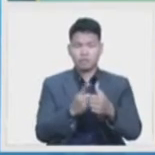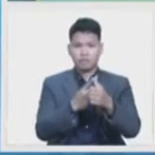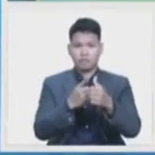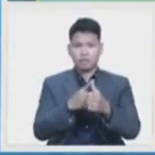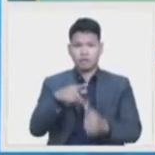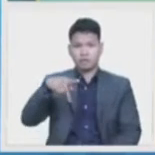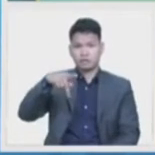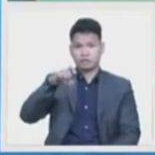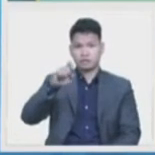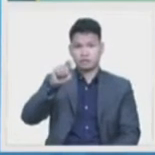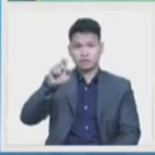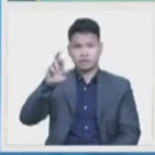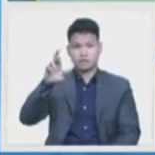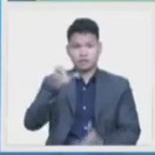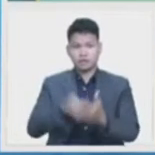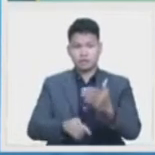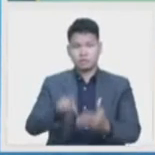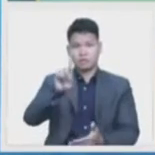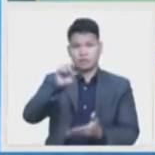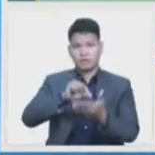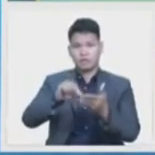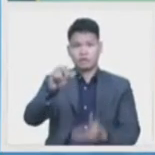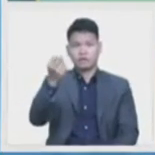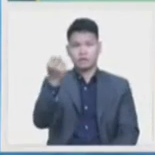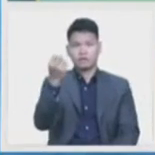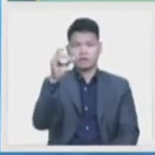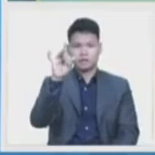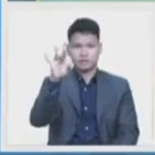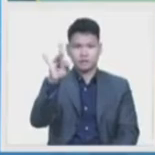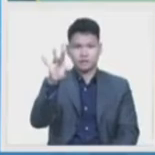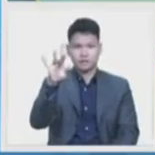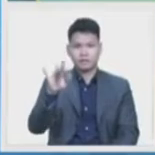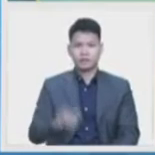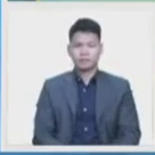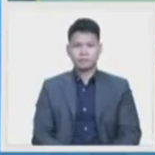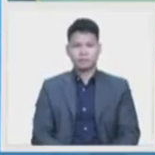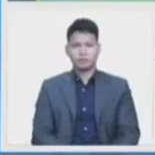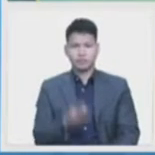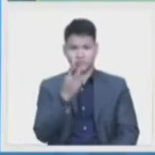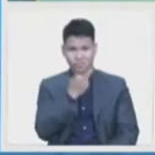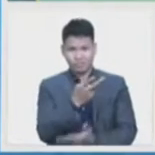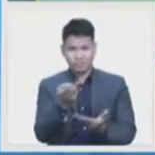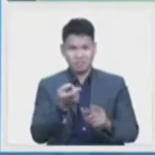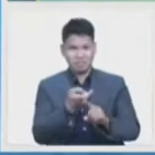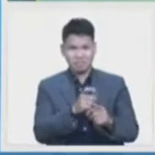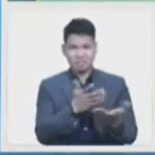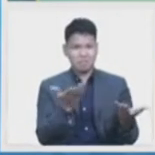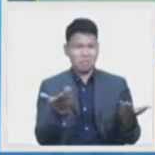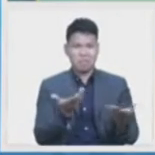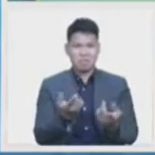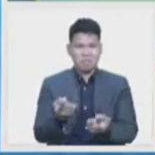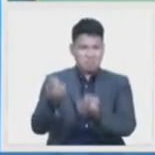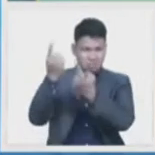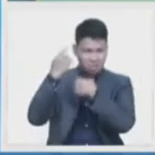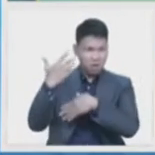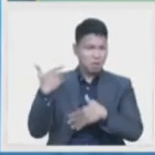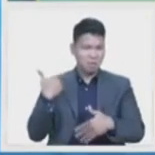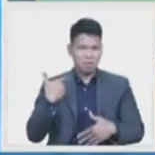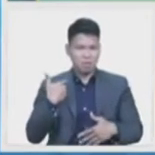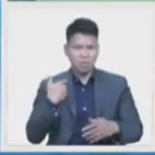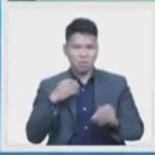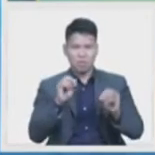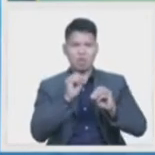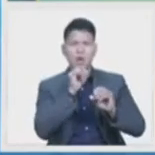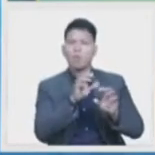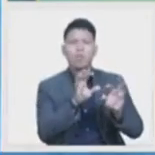1 Pedro 1:18-20, kamu sayod, ngagikan kamu sa walay hinungdan nga paggawi, nga